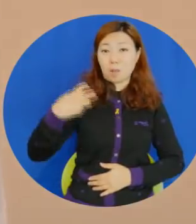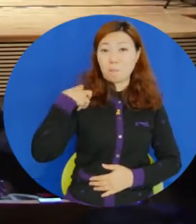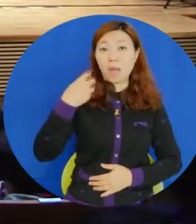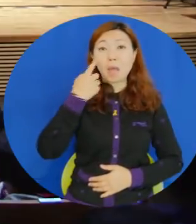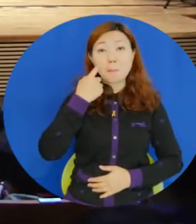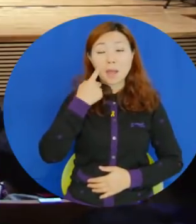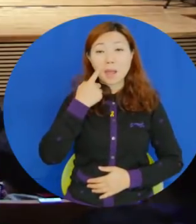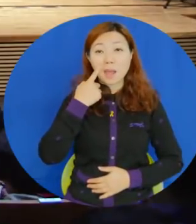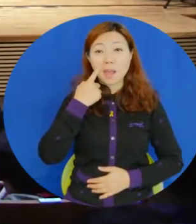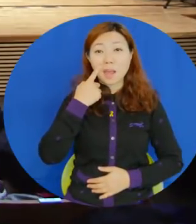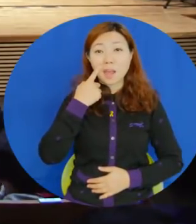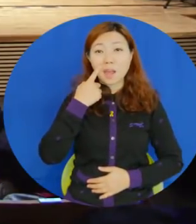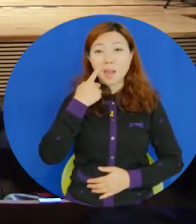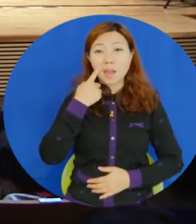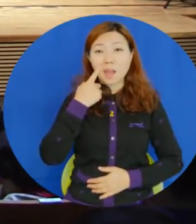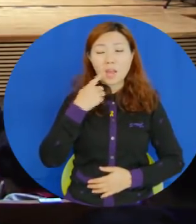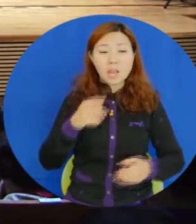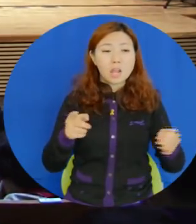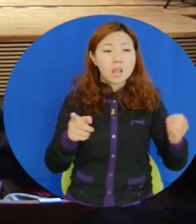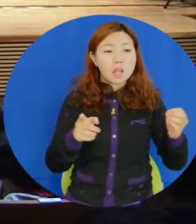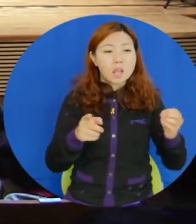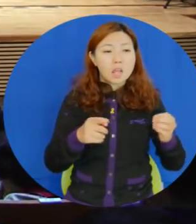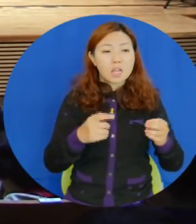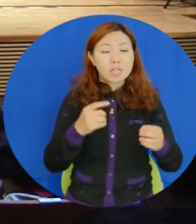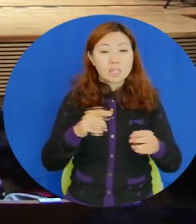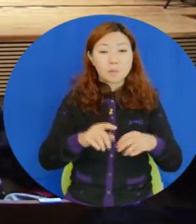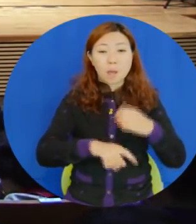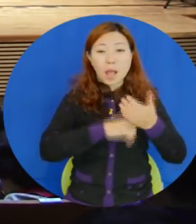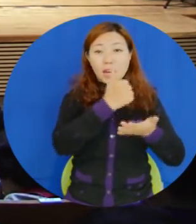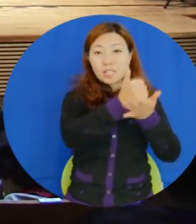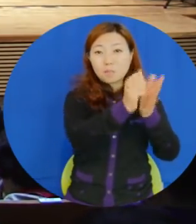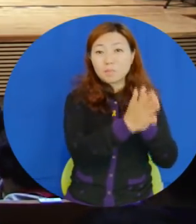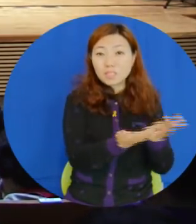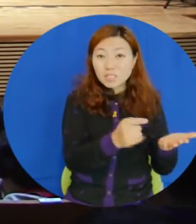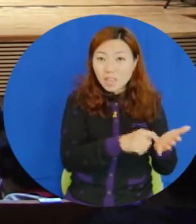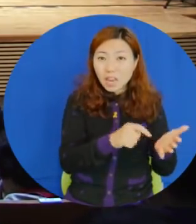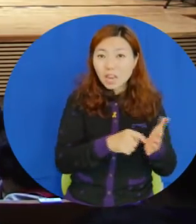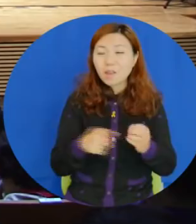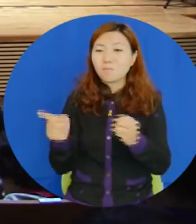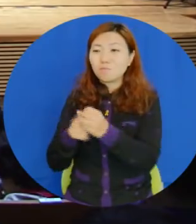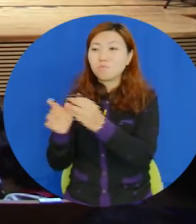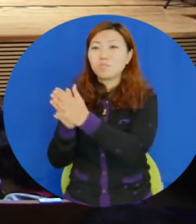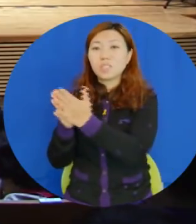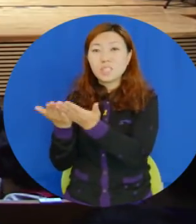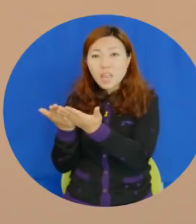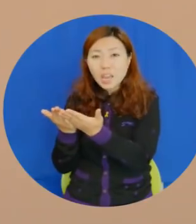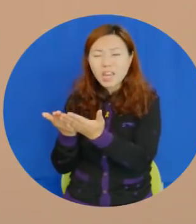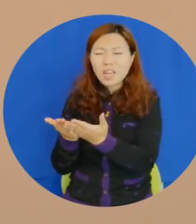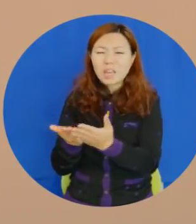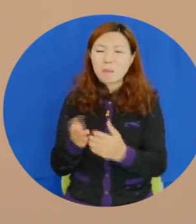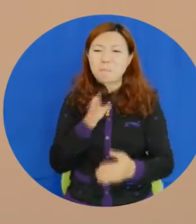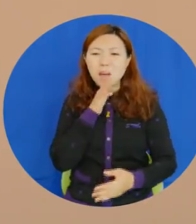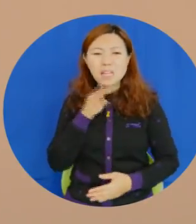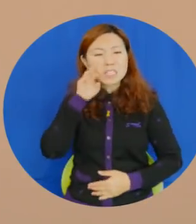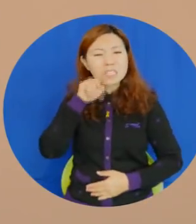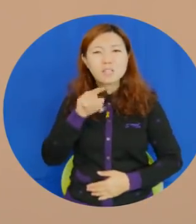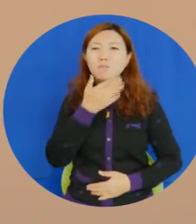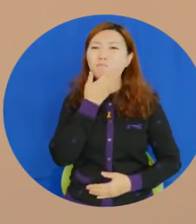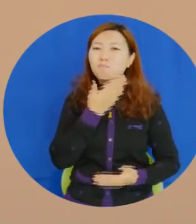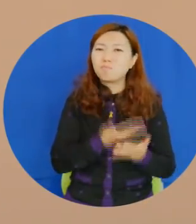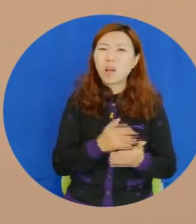해보자. 그래서 성경에 있는 얘기냐 불경에 있는 얘기가 중요한 게 아니라 그게 맞느냐